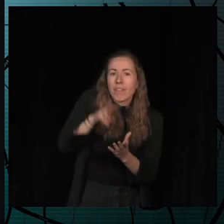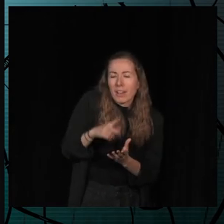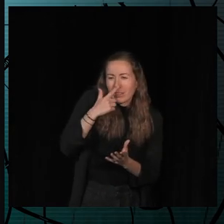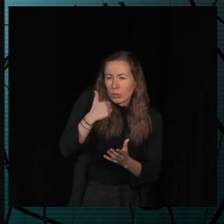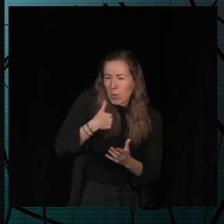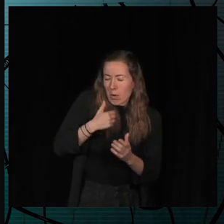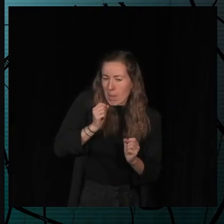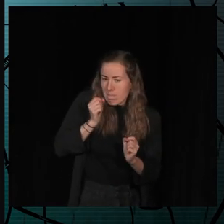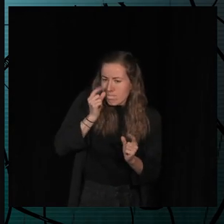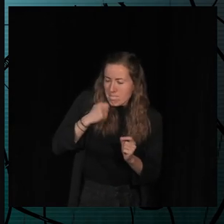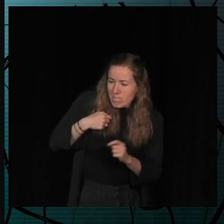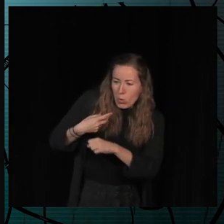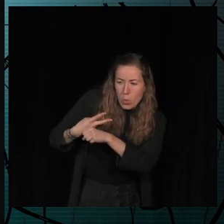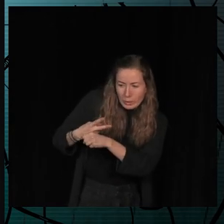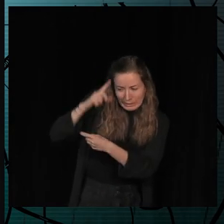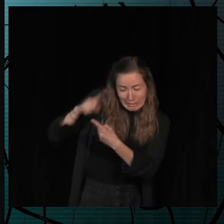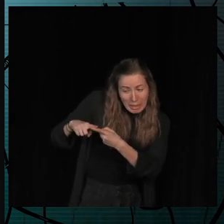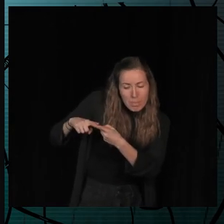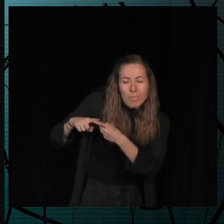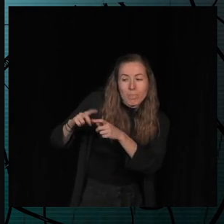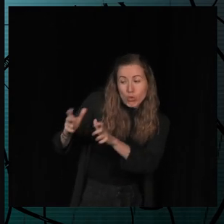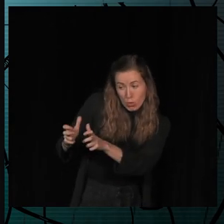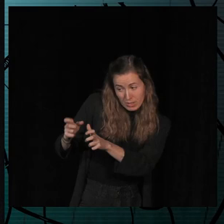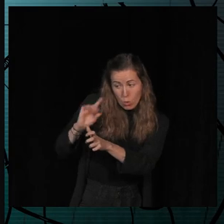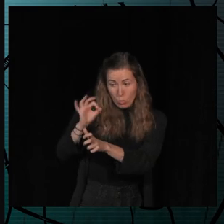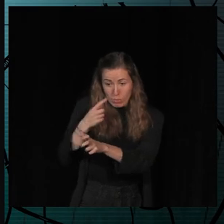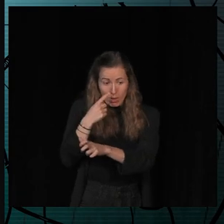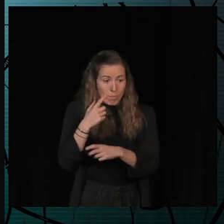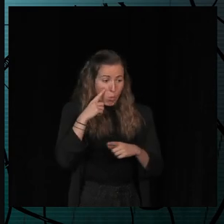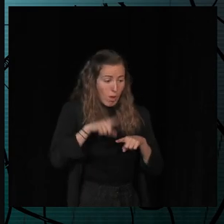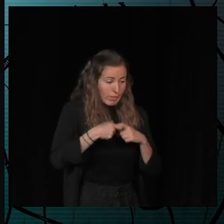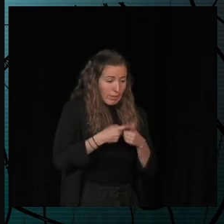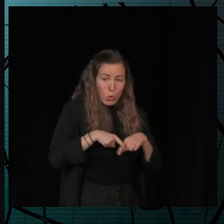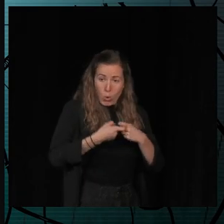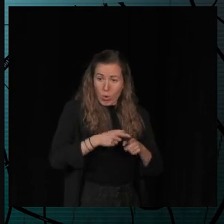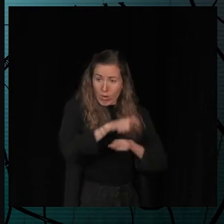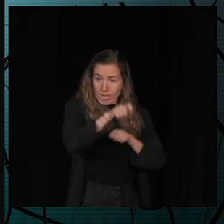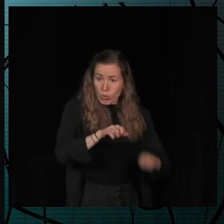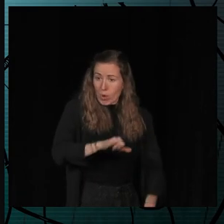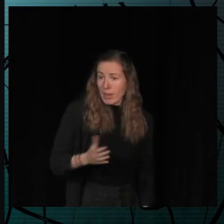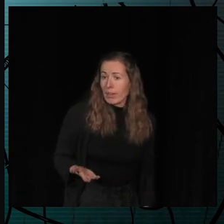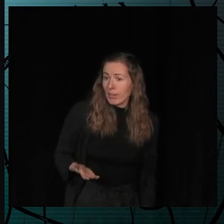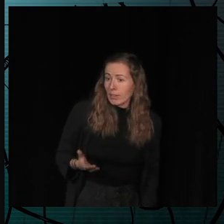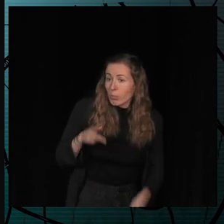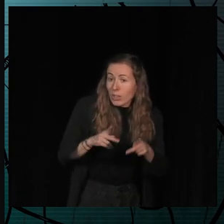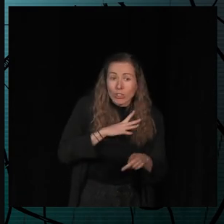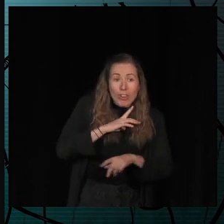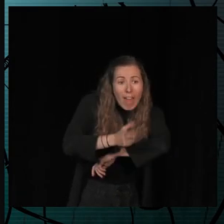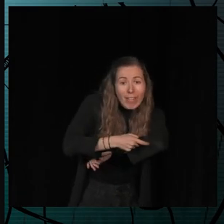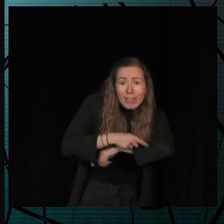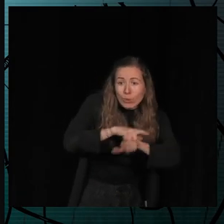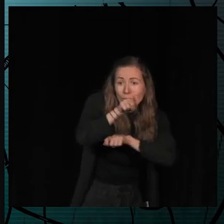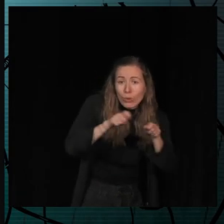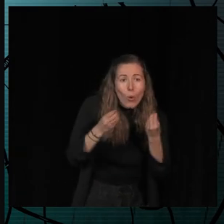très étonnant qu'on a cet outil sur le jeu vidéo et qu'on l'a pas sur le tricot euh je sais pas s'il y a des addictos tricot la